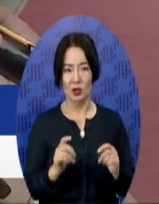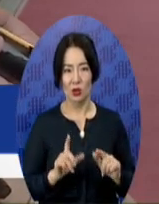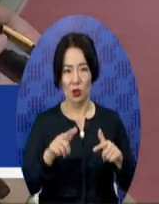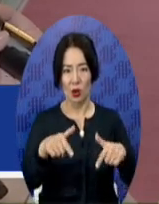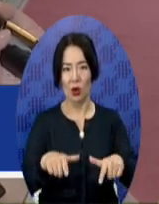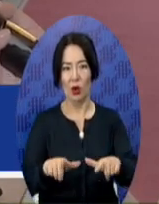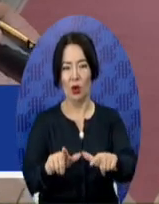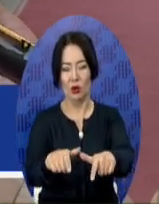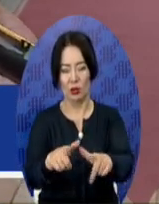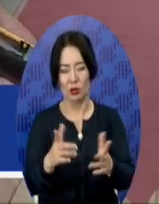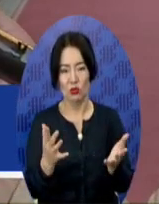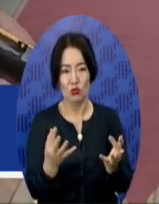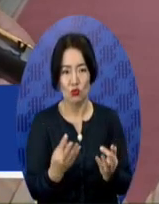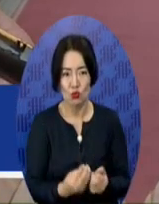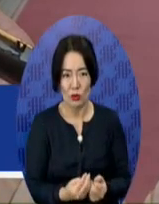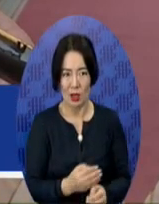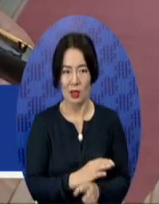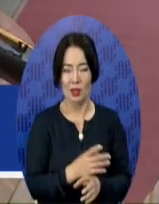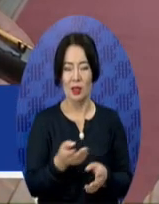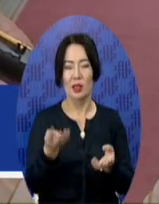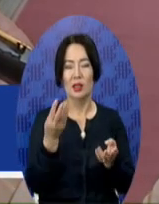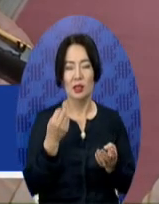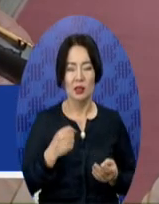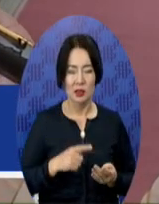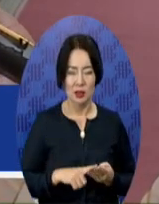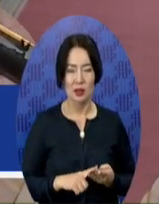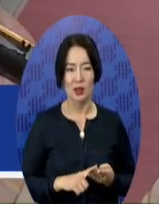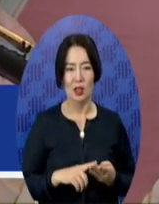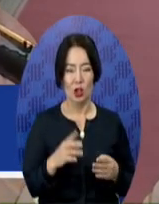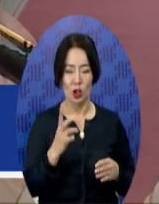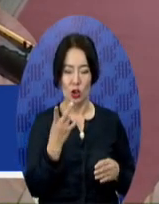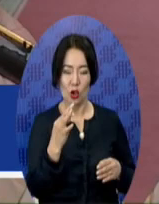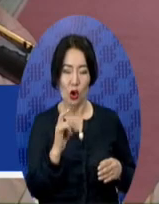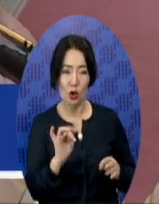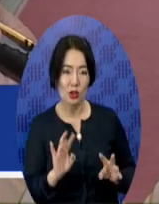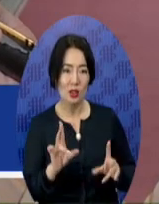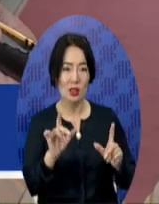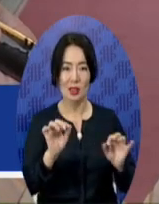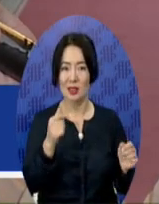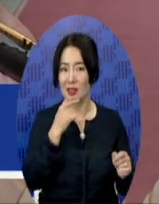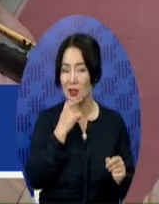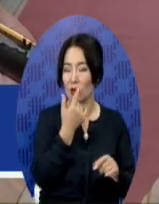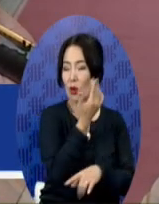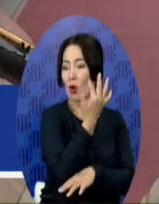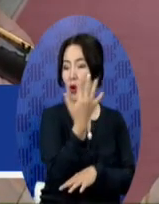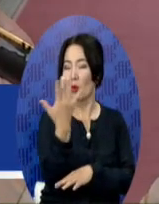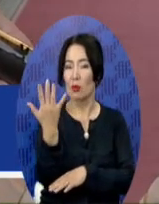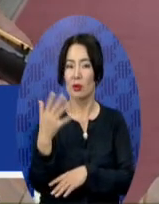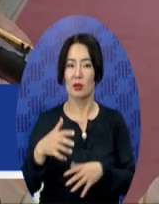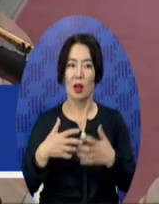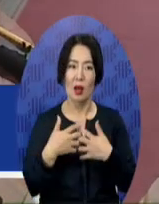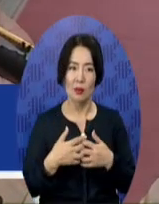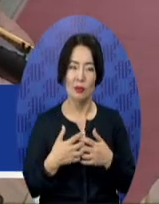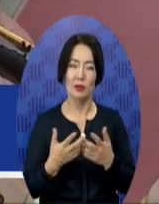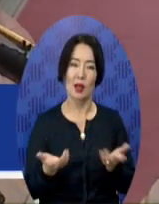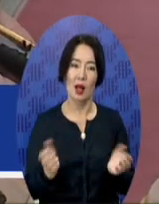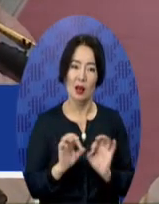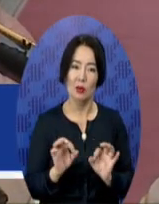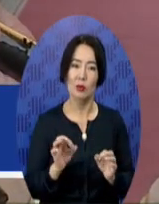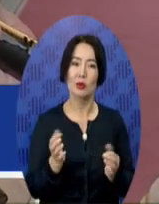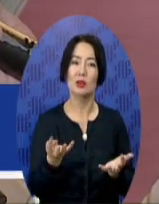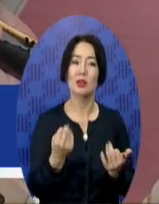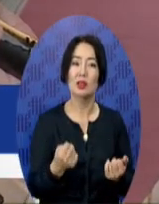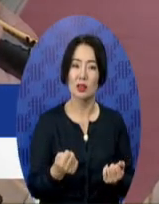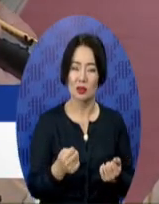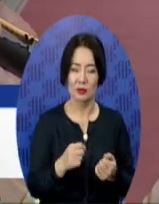байна. А хэдийн хэрийн одоо нүхэн сэргээгдэхгүй тэмээ одоо ой мод ургамал ан амтан устгсан байна. А